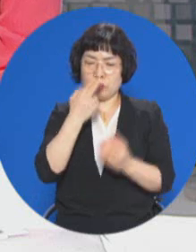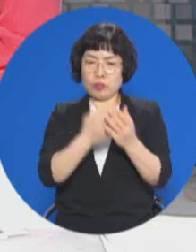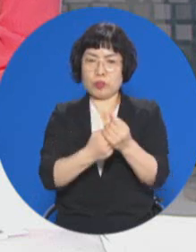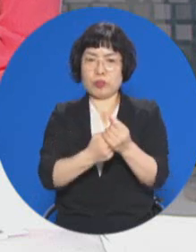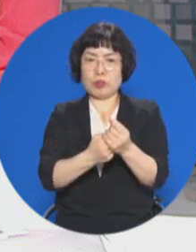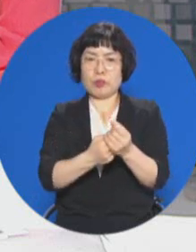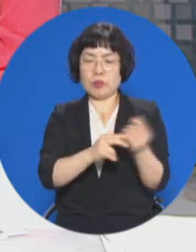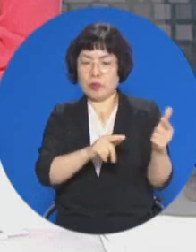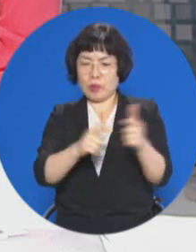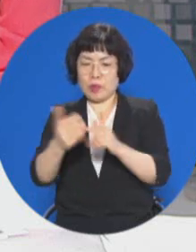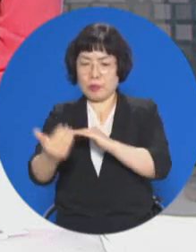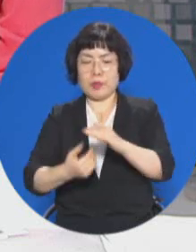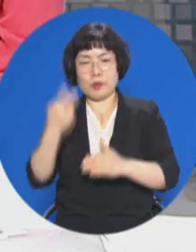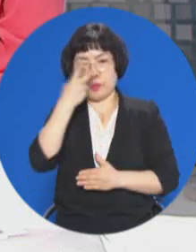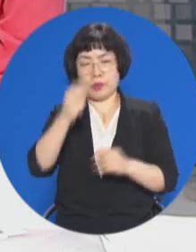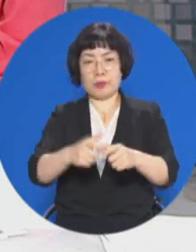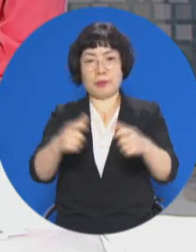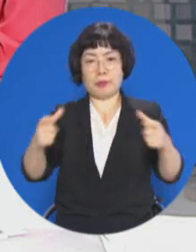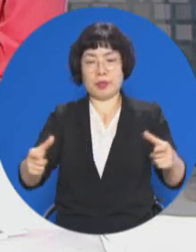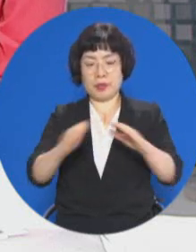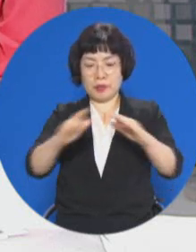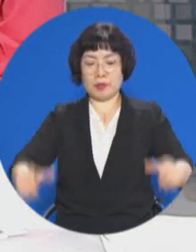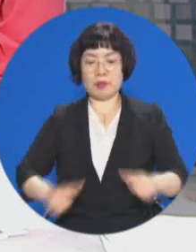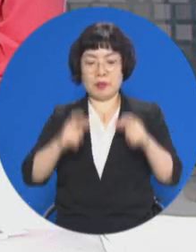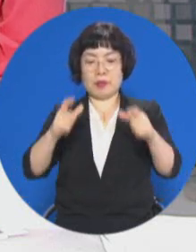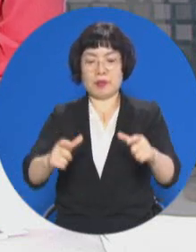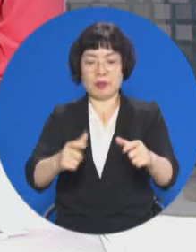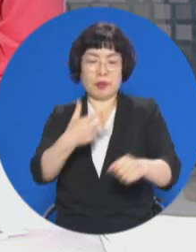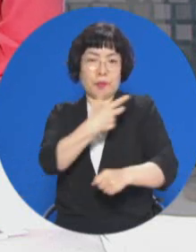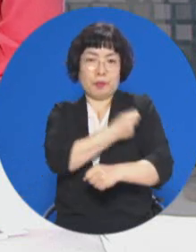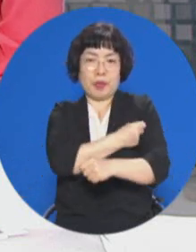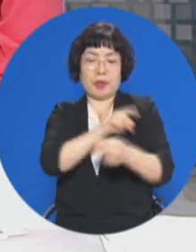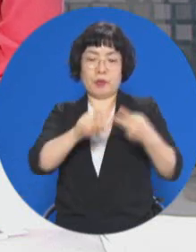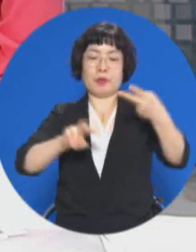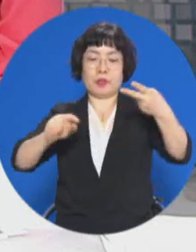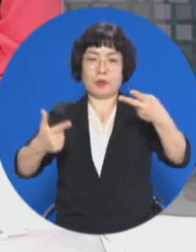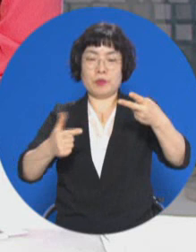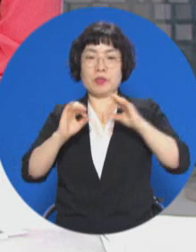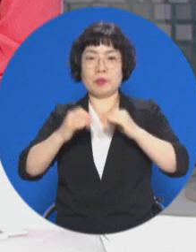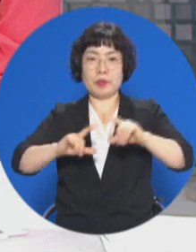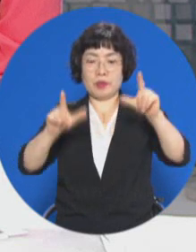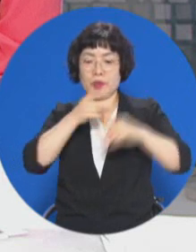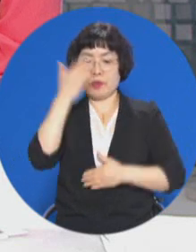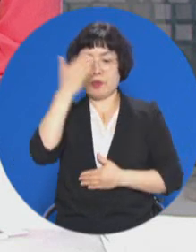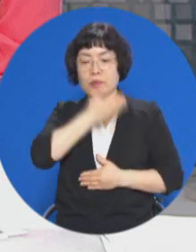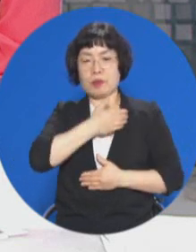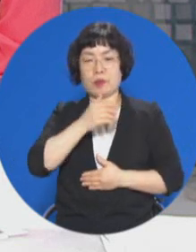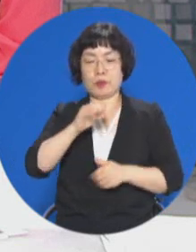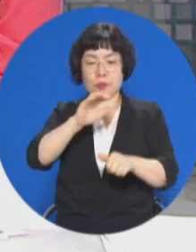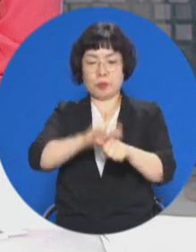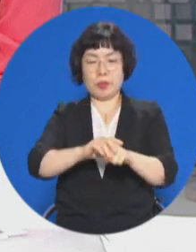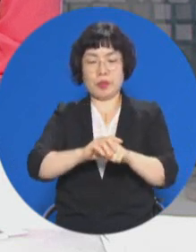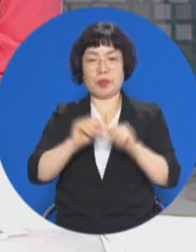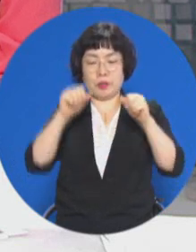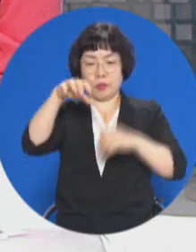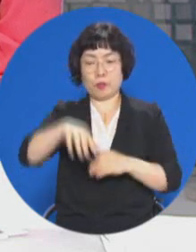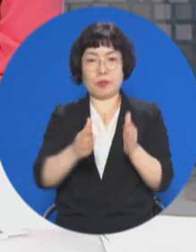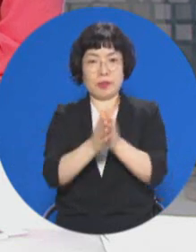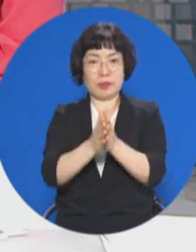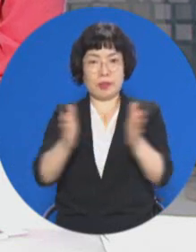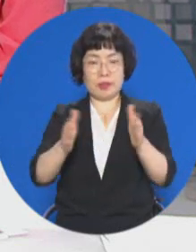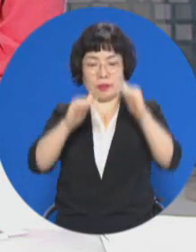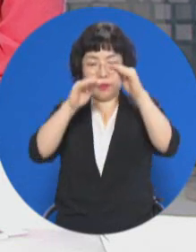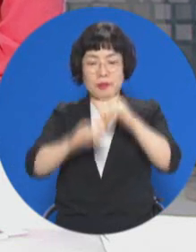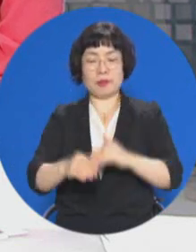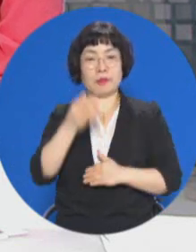선제 검사도 확대되고 있습니다. 전남 지역 백신 접종은 오는 26일 금요일 여수 흥국체육관에서부터 시작됩니다.